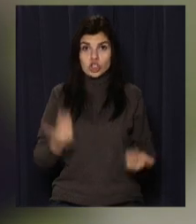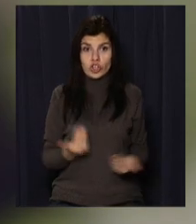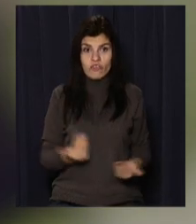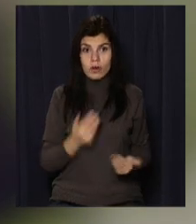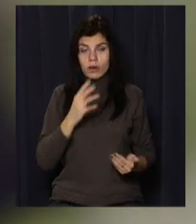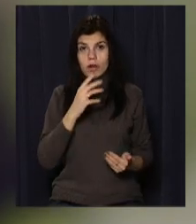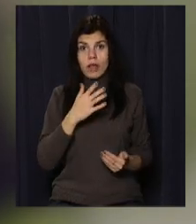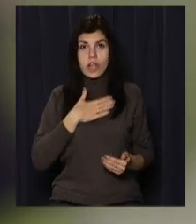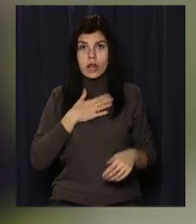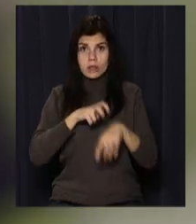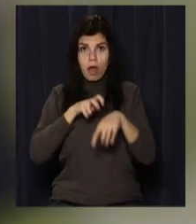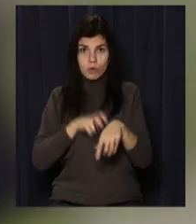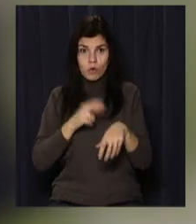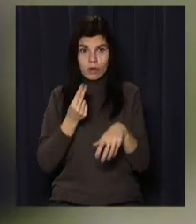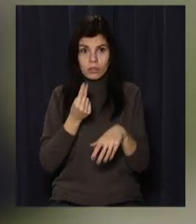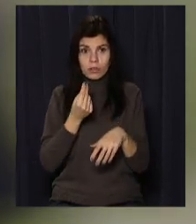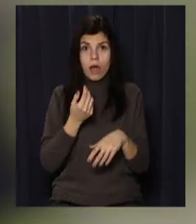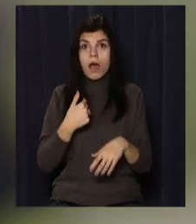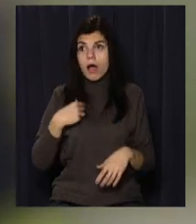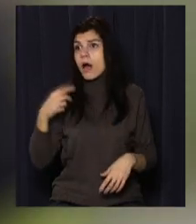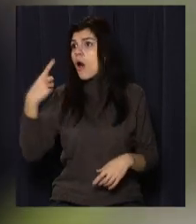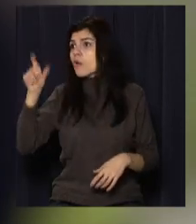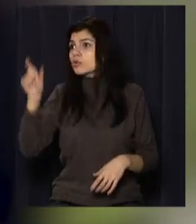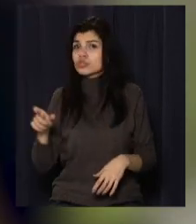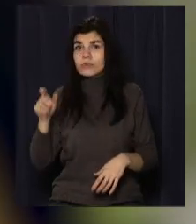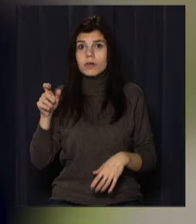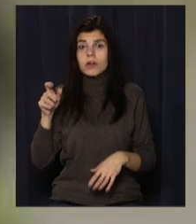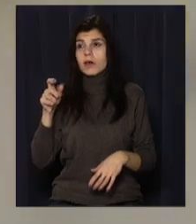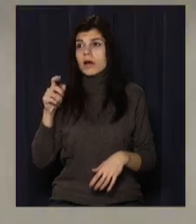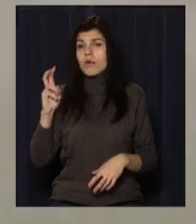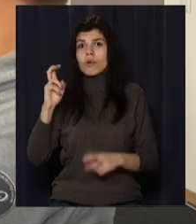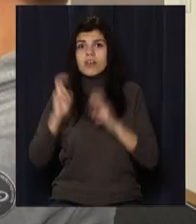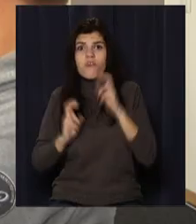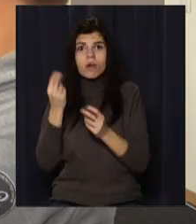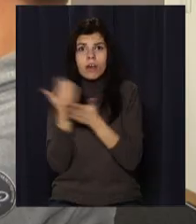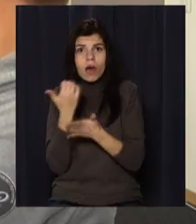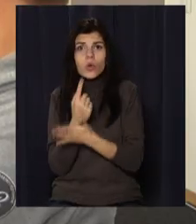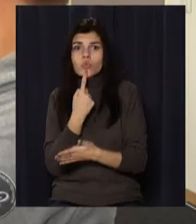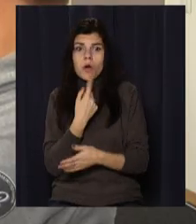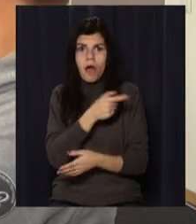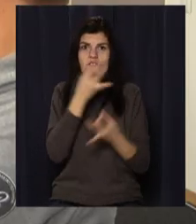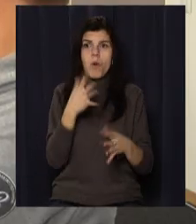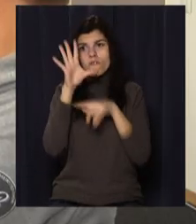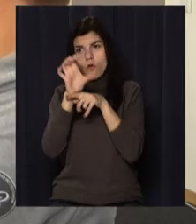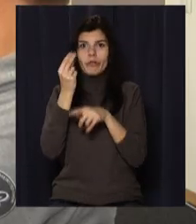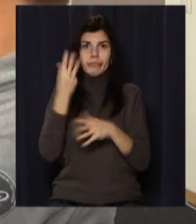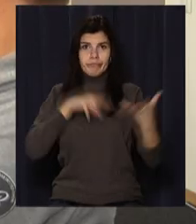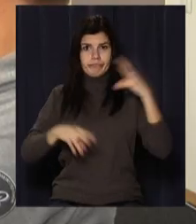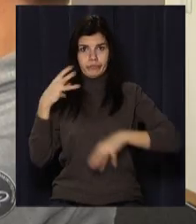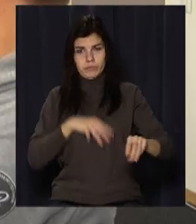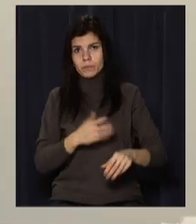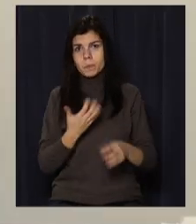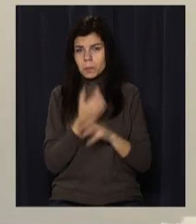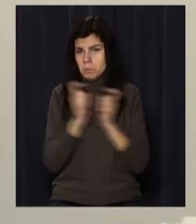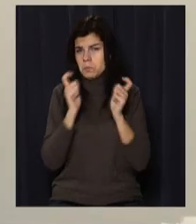Процвітаєте, не працюєте на заводі десь, а от це ходите, фотографуєтеся. На якому основанні? Час від часу такі перепалки доходять до